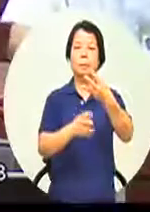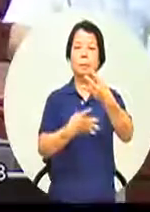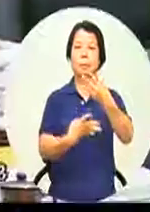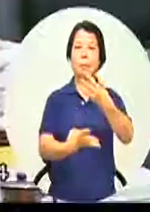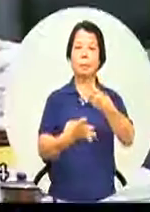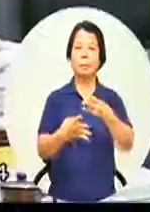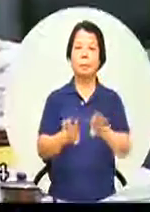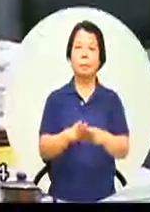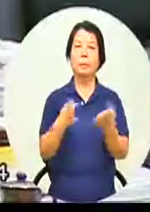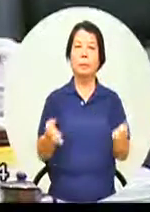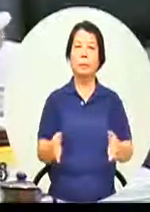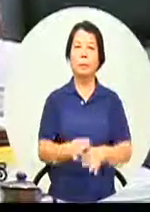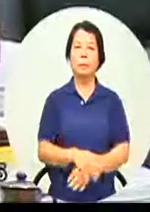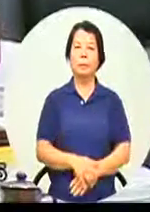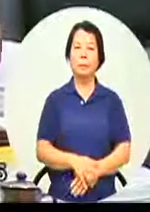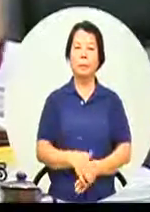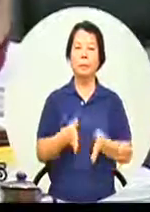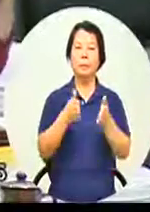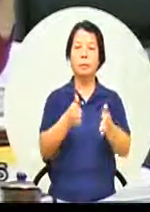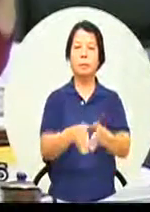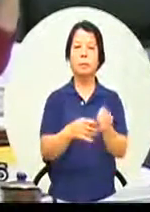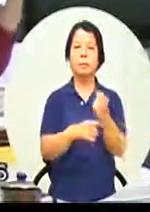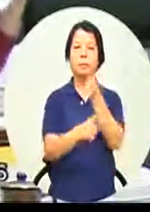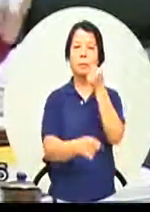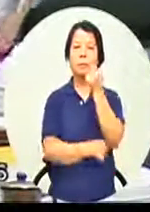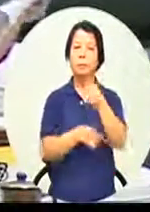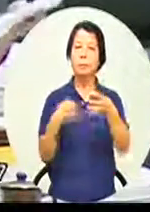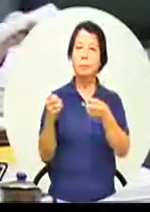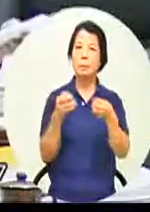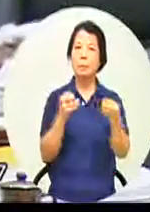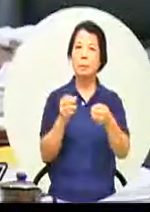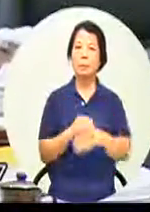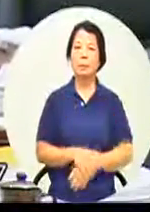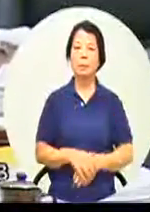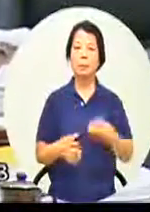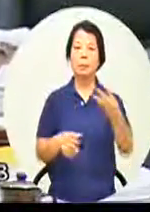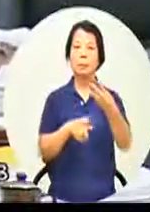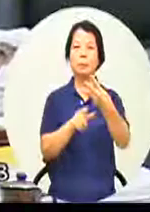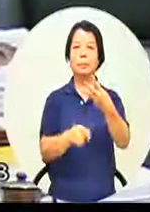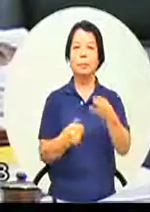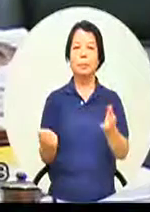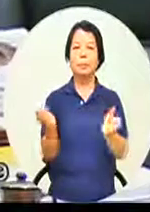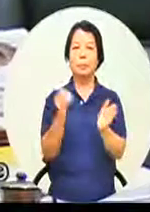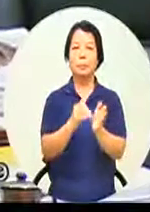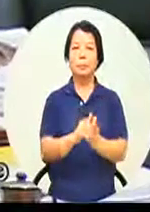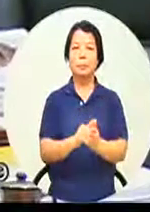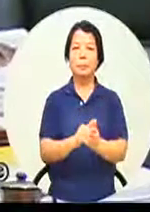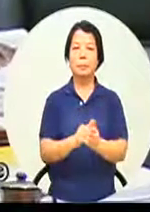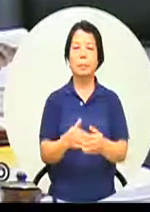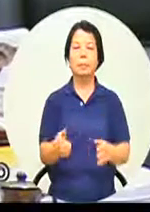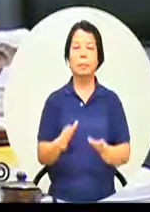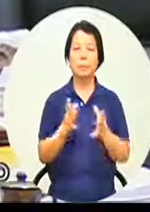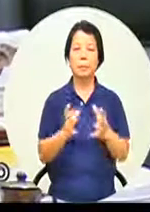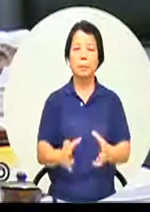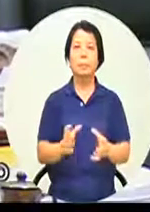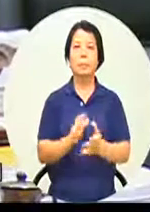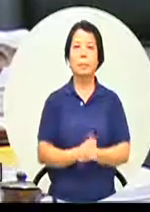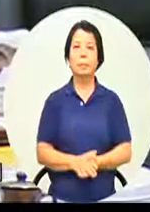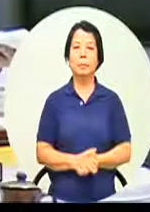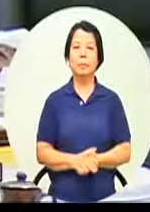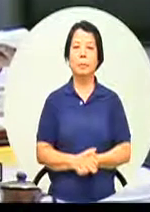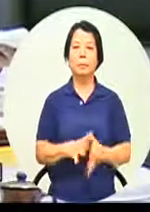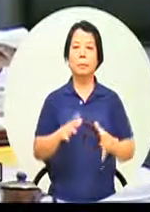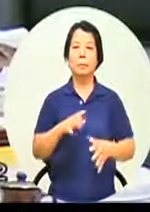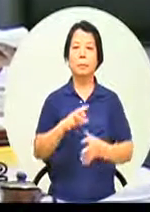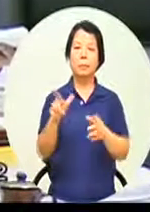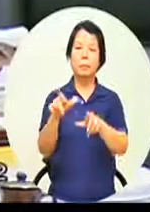下。那么我就旧法令来跟您讨论一下，从三月份一直通过到现在正式上路。如果依动